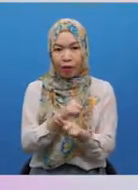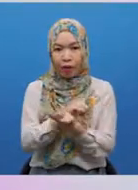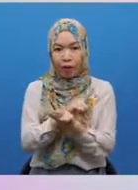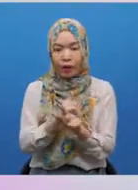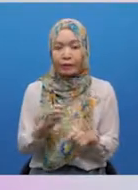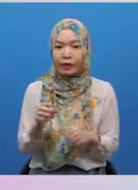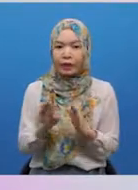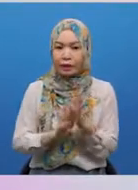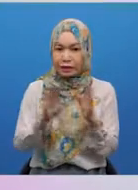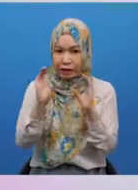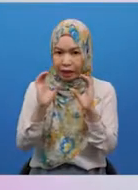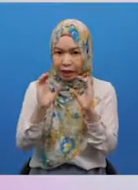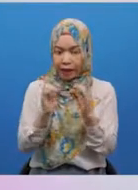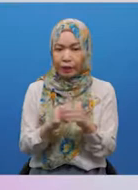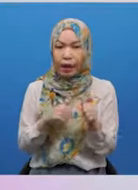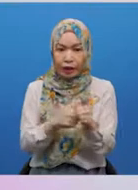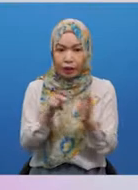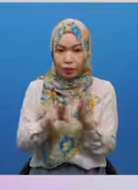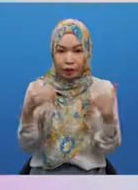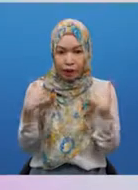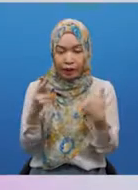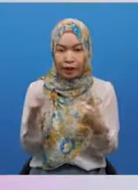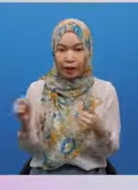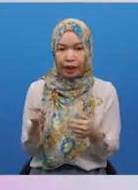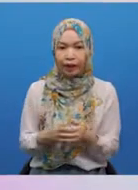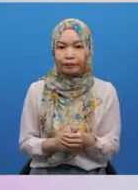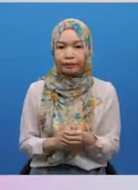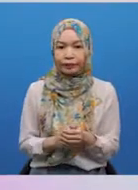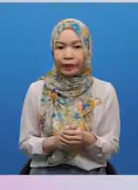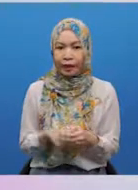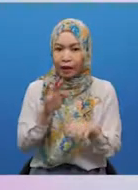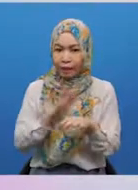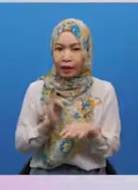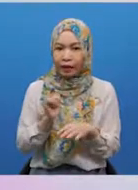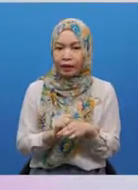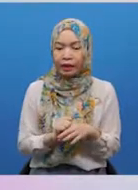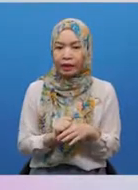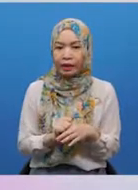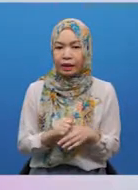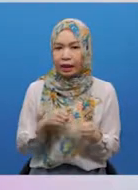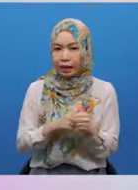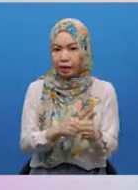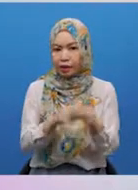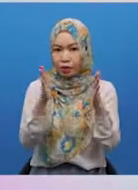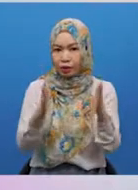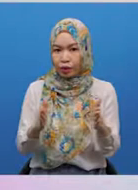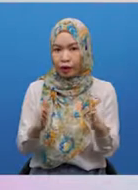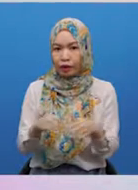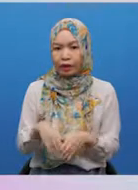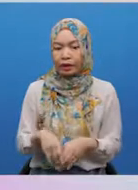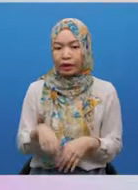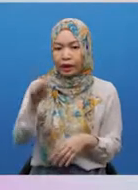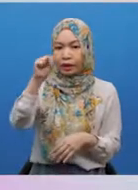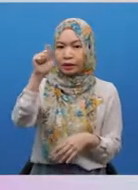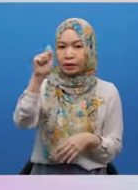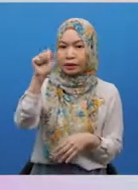situasi. Gelaran merupakan panggilan kepada individu berdasarkan status atau